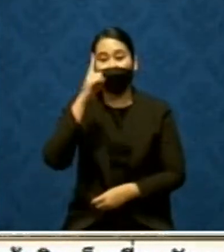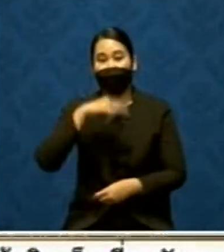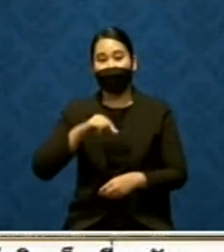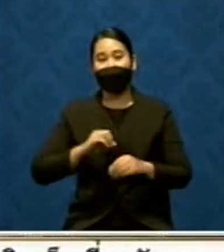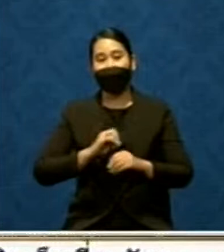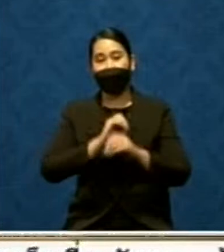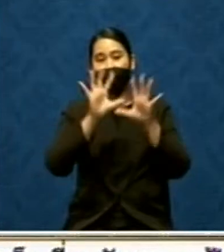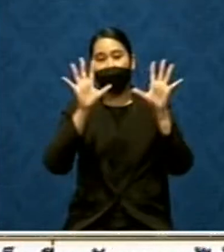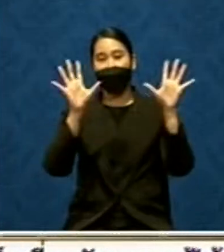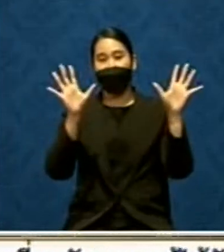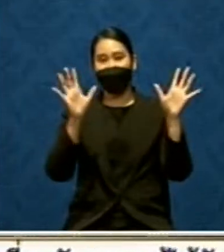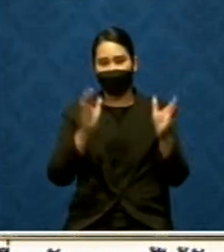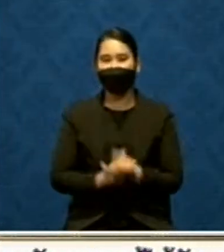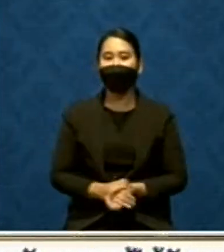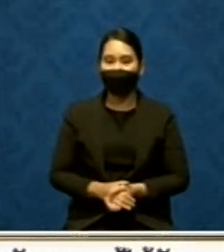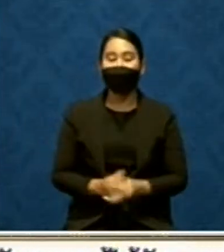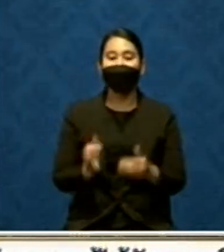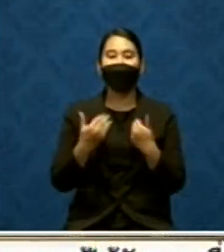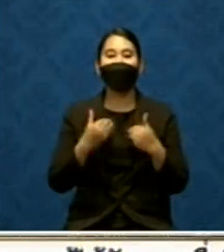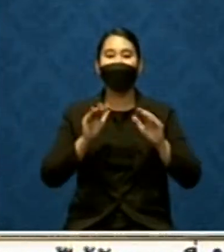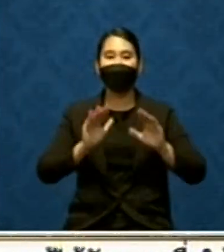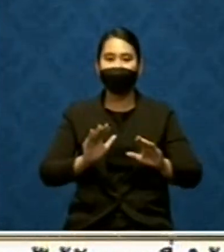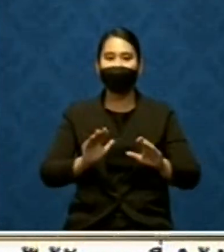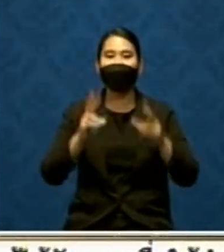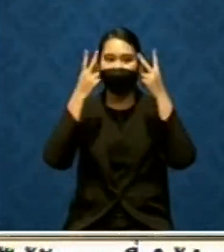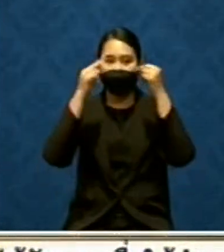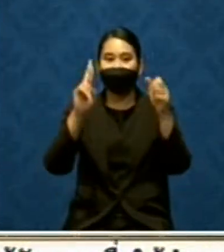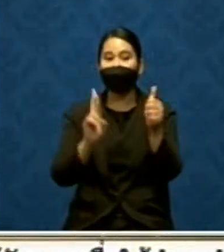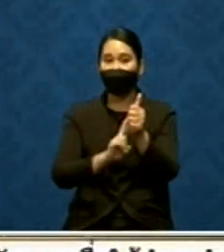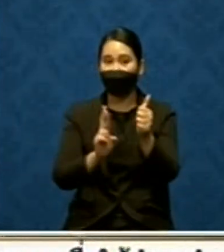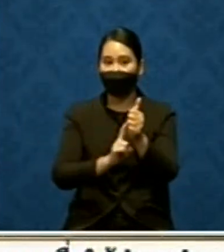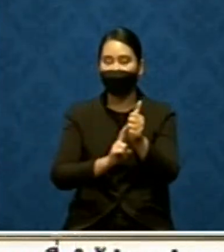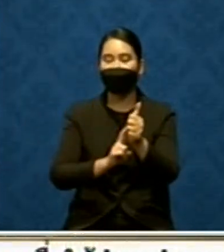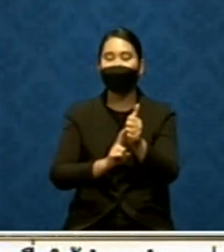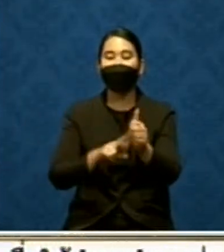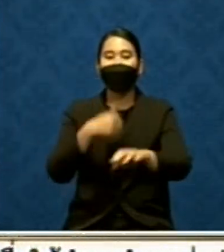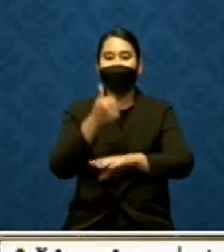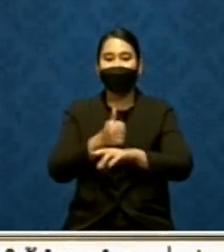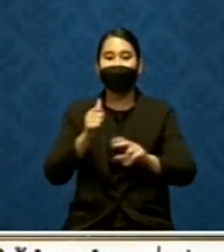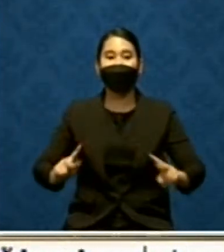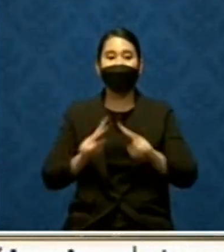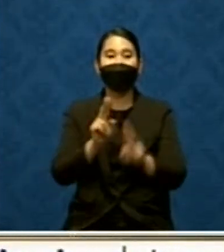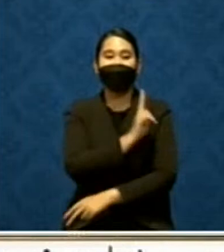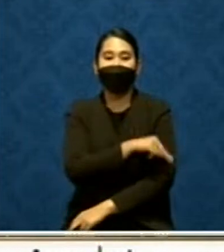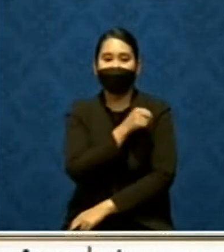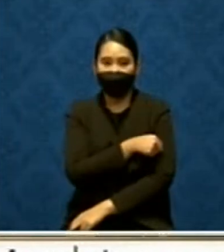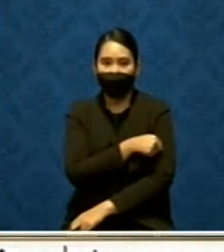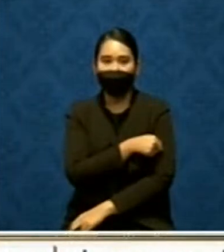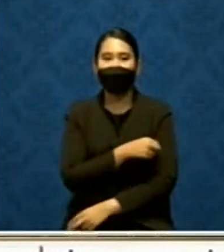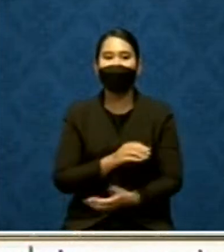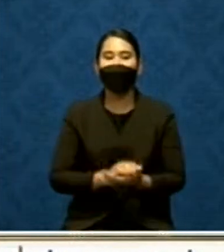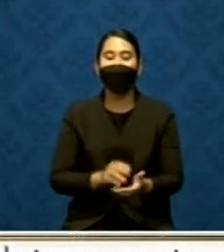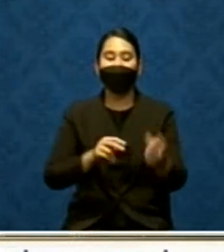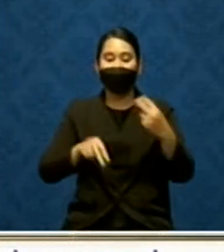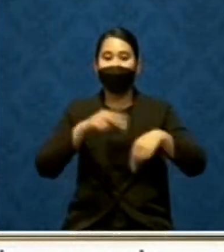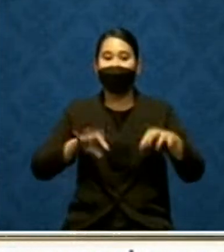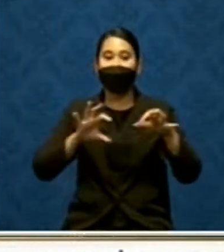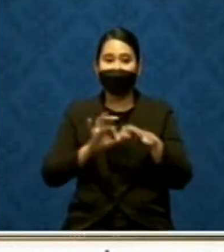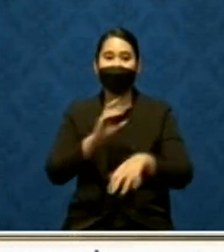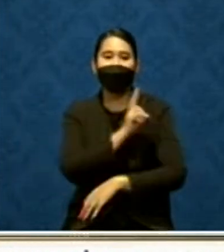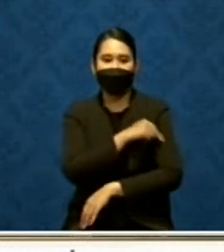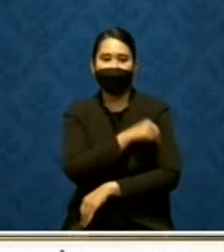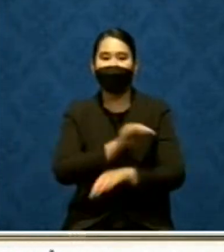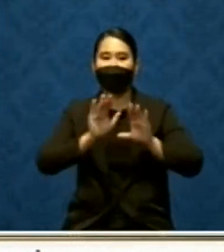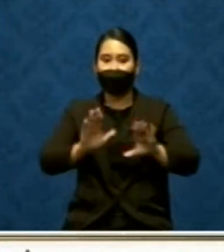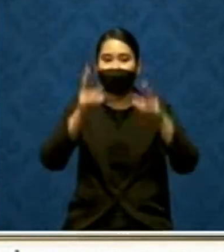ครับผมจึงฝากท่านรองนายกรัฐมนตรีท่านอนุทินชาญวีรกุลนะครับในฐานะท่านกำกับดูแลสาธารณสุขฝากท่านนายกรั